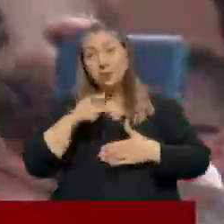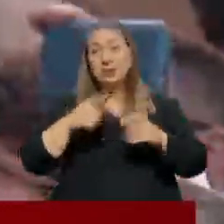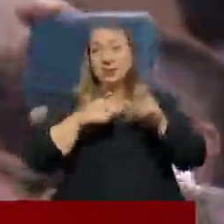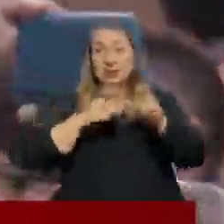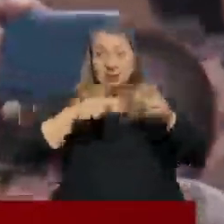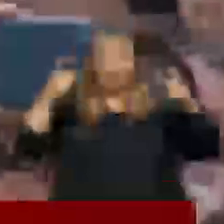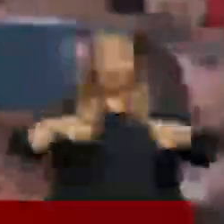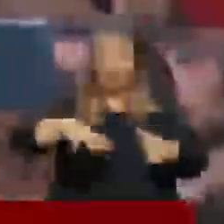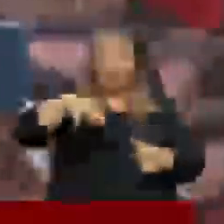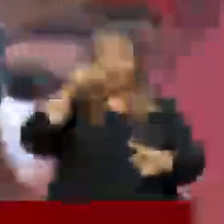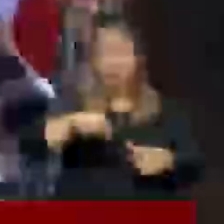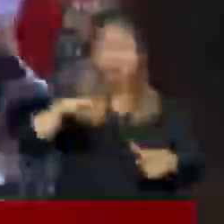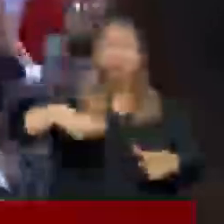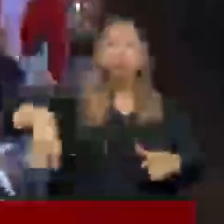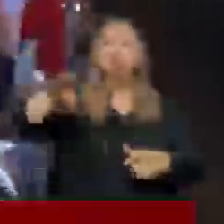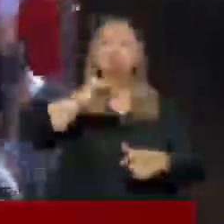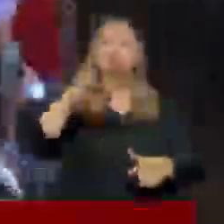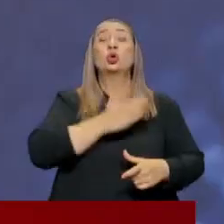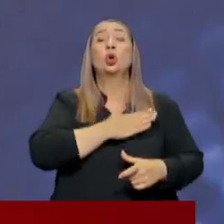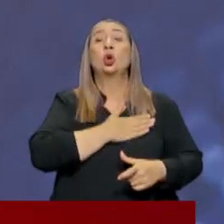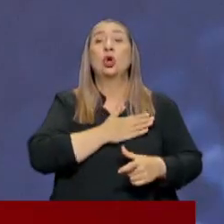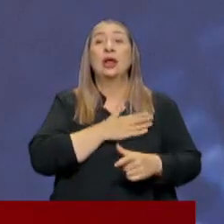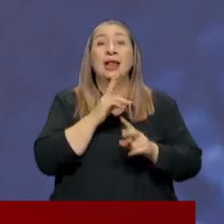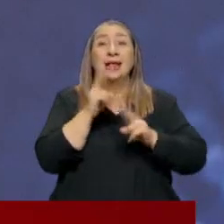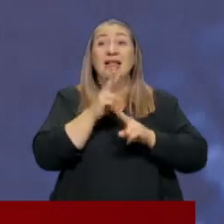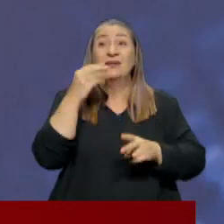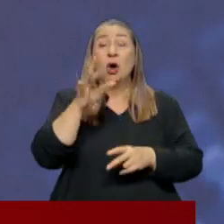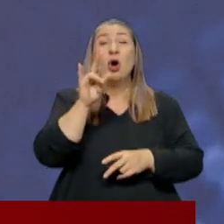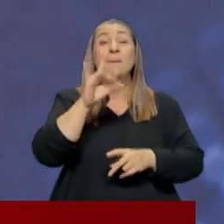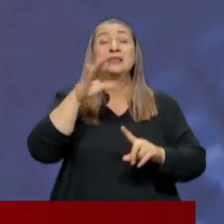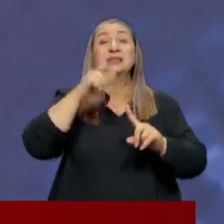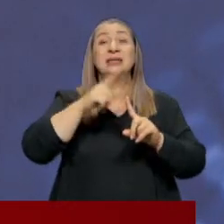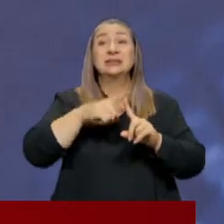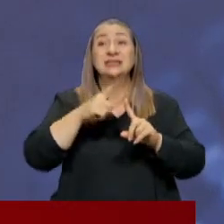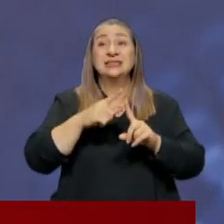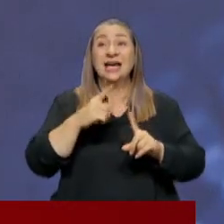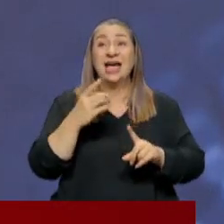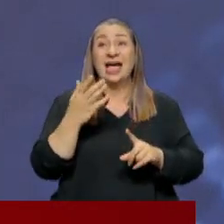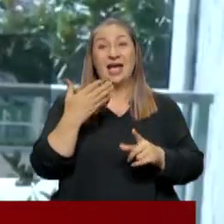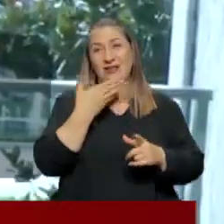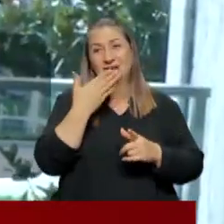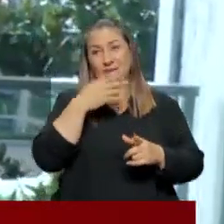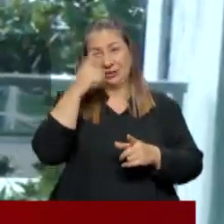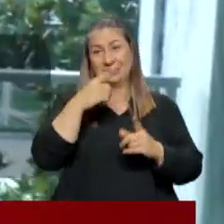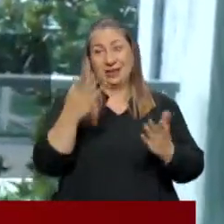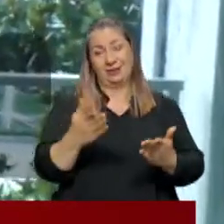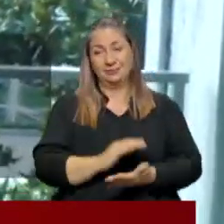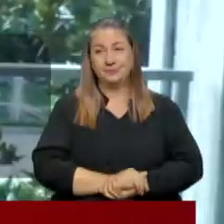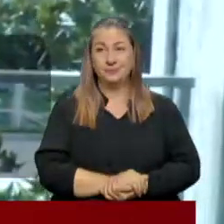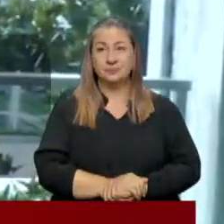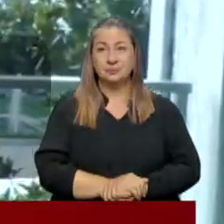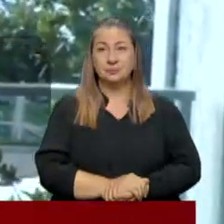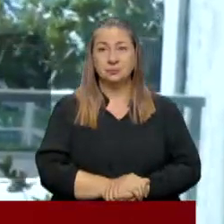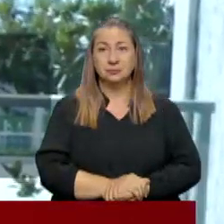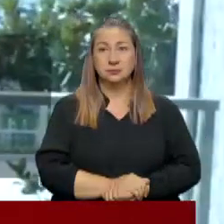sana tane Meydanı'ndan tüm gönülleri titretiyor Sak 15-temmuz kıyağımı sayesindedir bildiğiniz